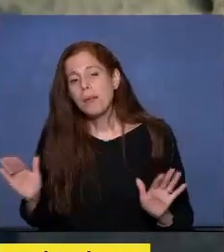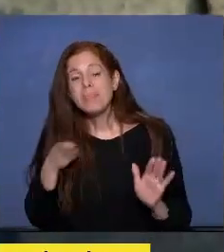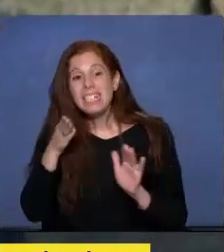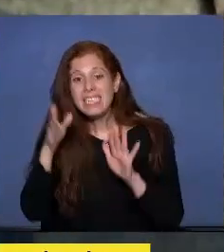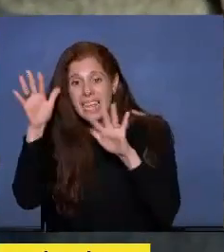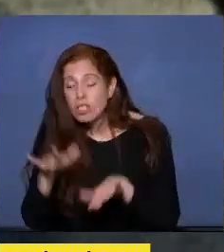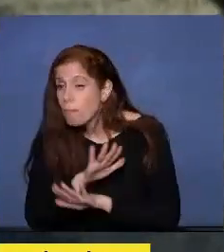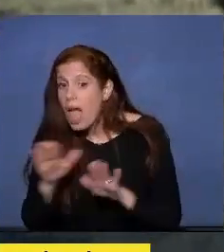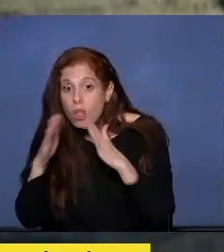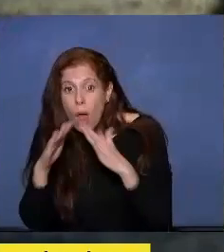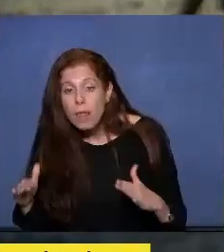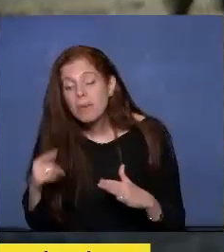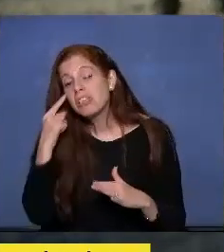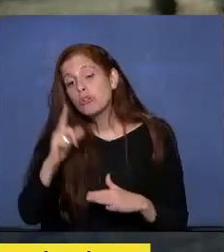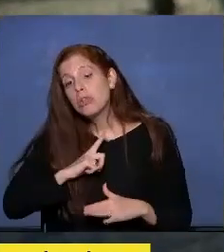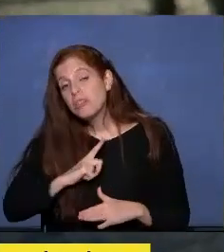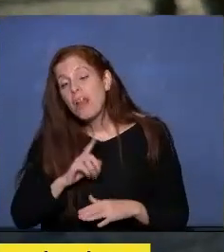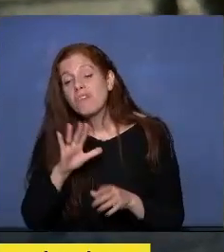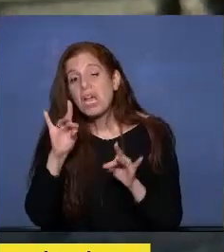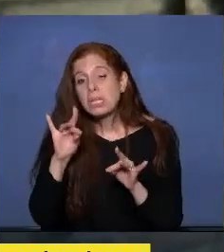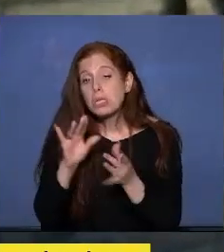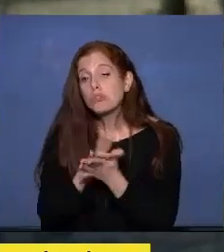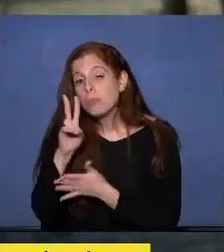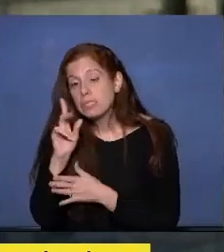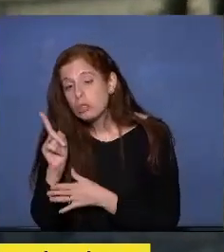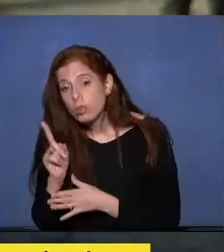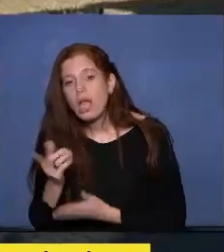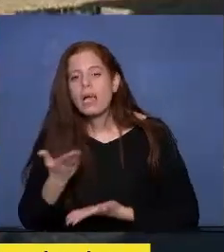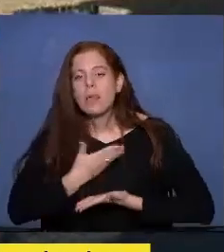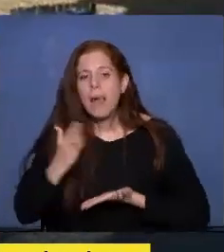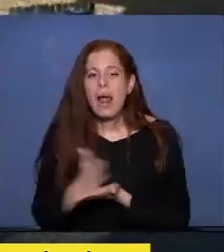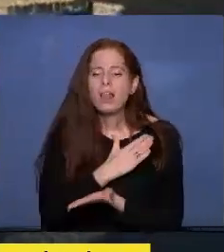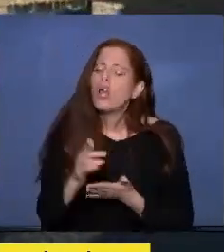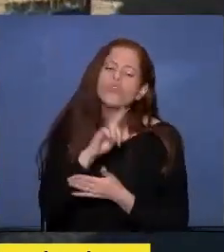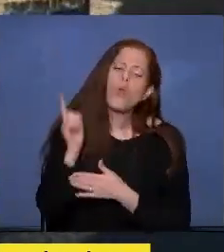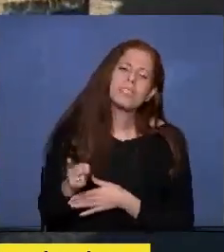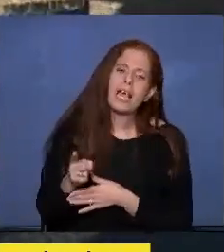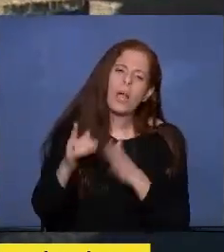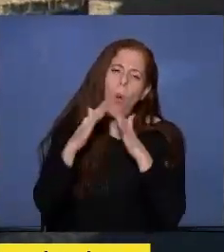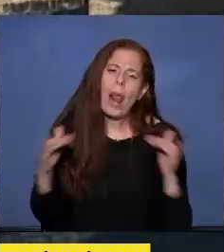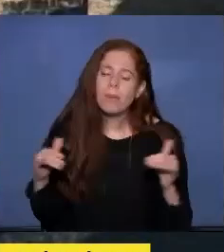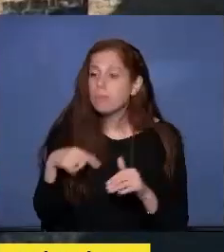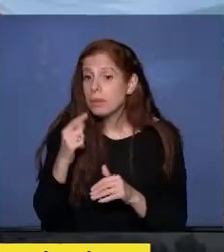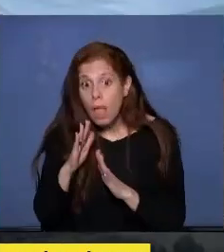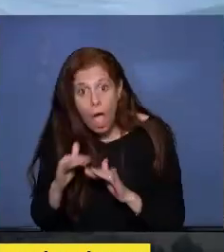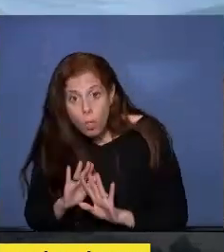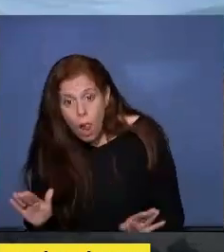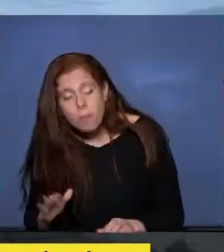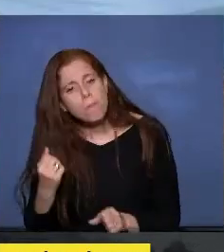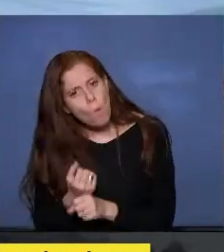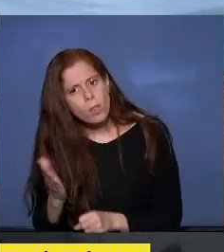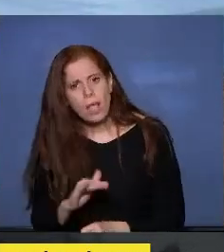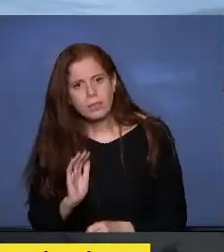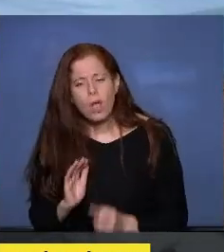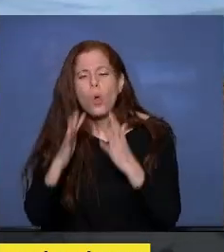כנראה שהצבא לפני 10-12 שנה קיבל החלטה אסטרטגית שלא צריך יותר אוהלים. ואמרתי לו, אין אוהלים, אז בוא נעשה אוהלים. כל האוהלים